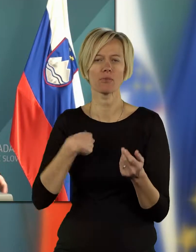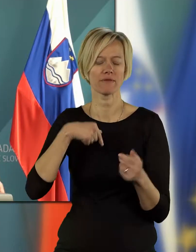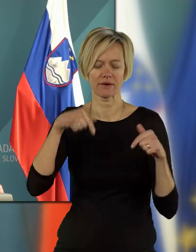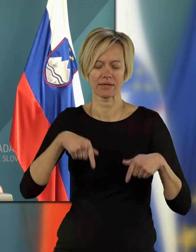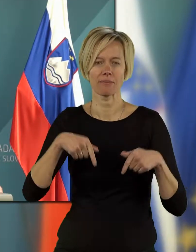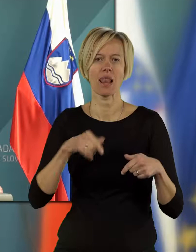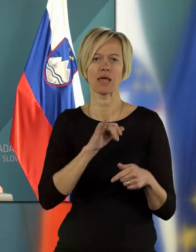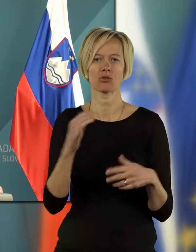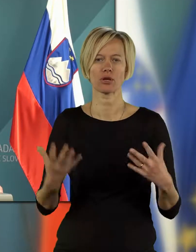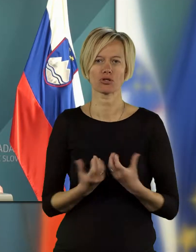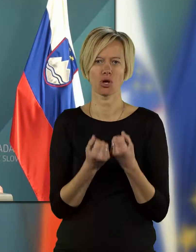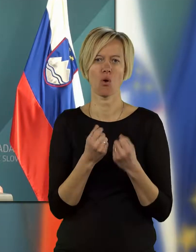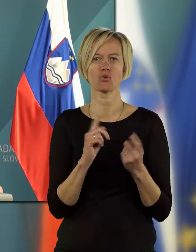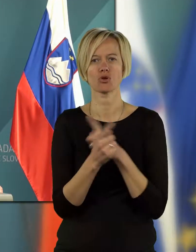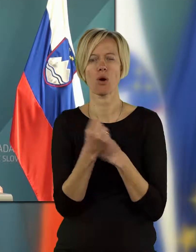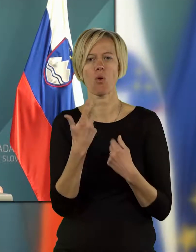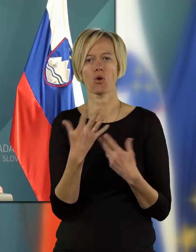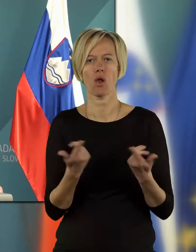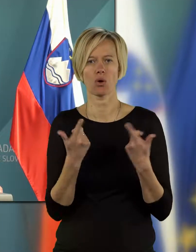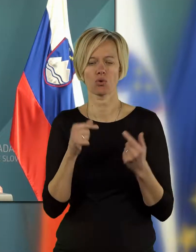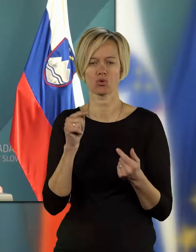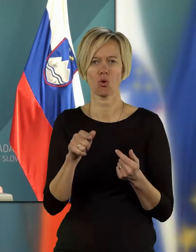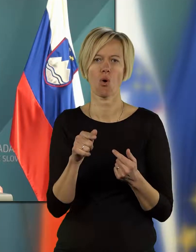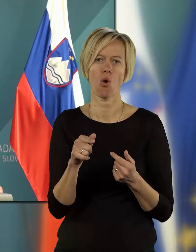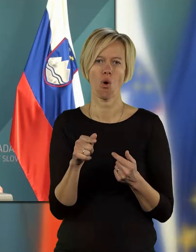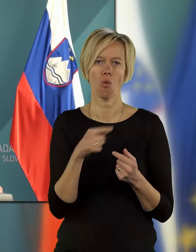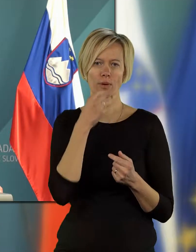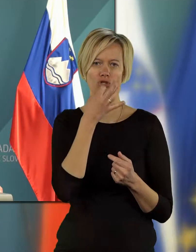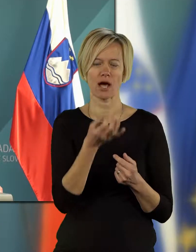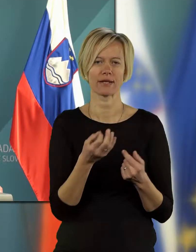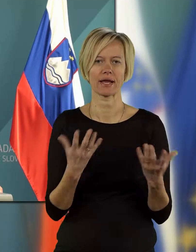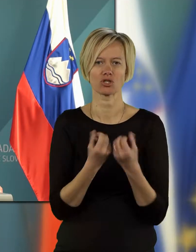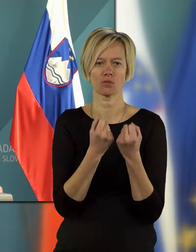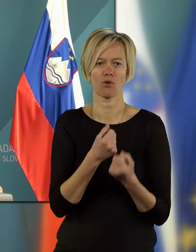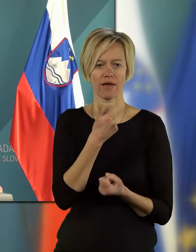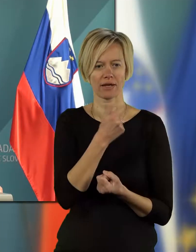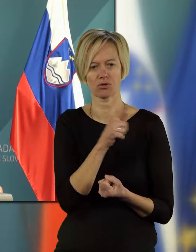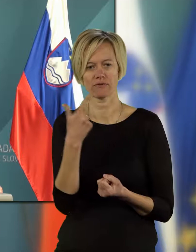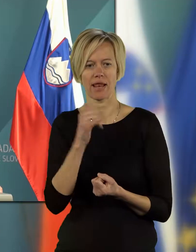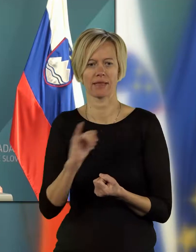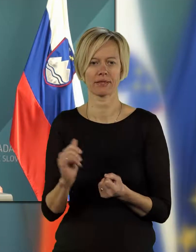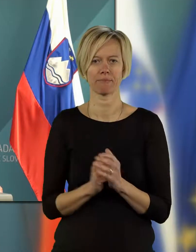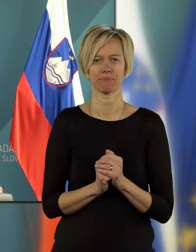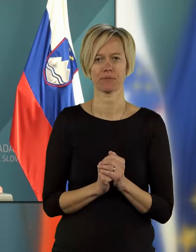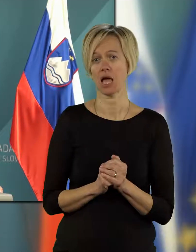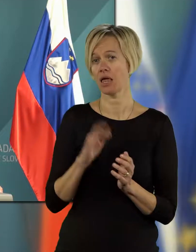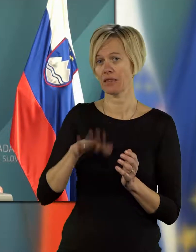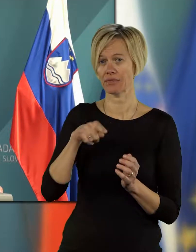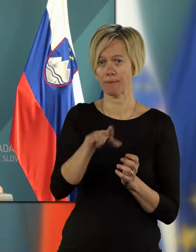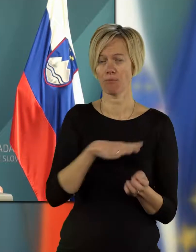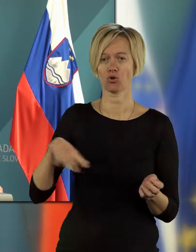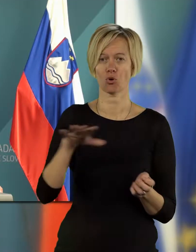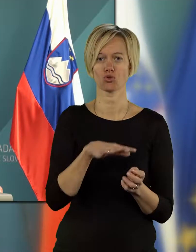v tem letu rešili oziroma koliko lahko mi to vprašanje rešimo v naslednjem letu do 2? Na tem